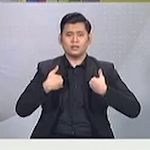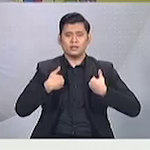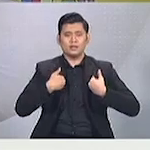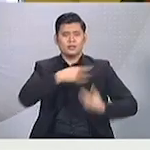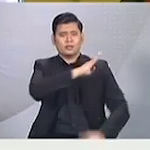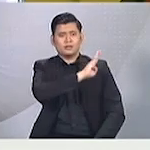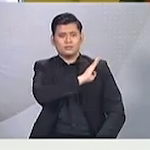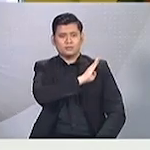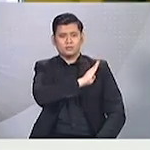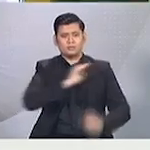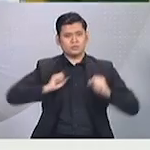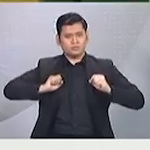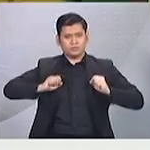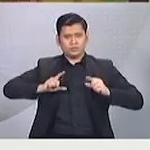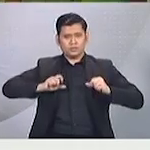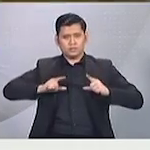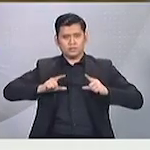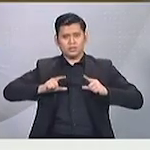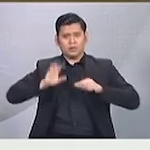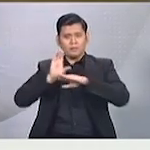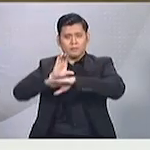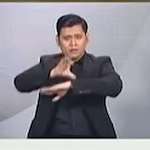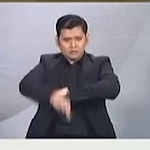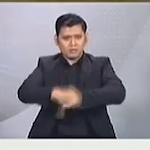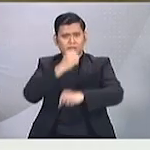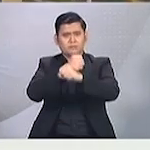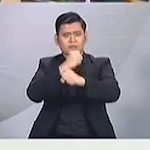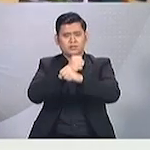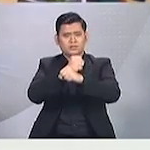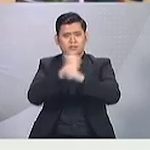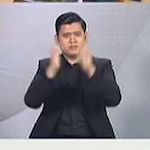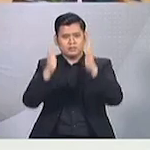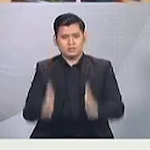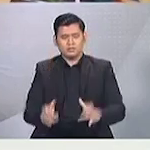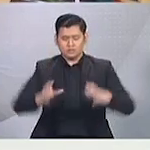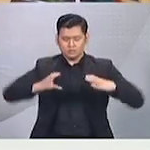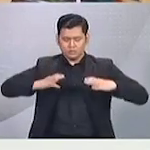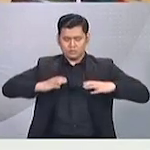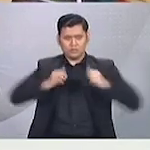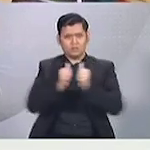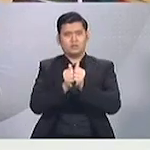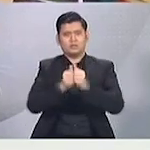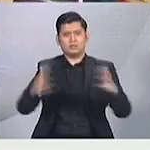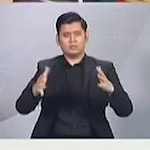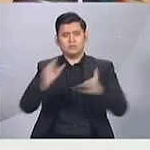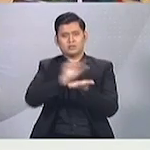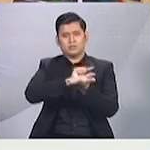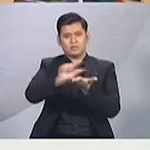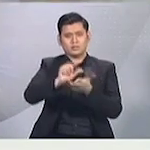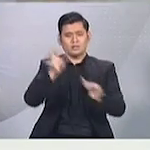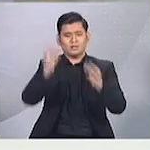majikan-majikan swasta misalnya memaksa pekerja mengambil cuti tanpa gaji kalau nak menjaga anak di